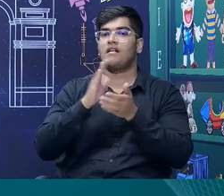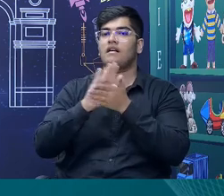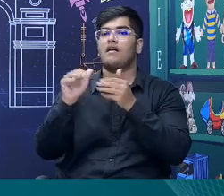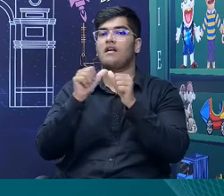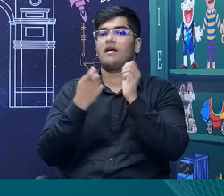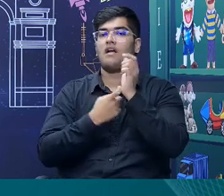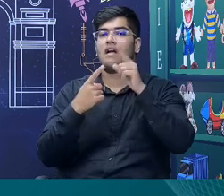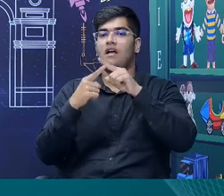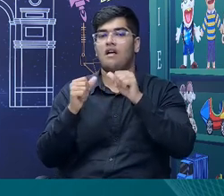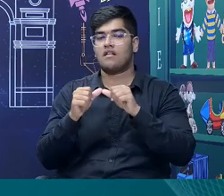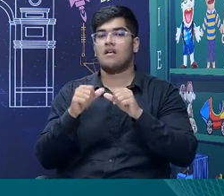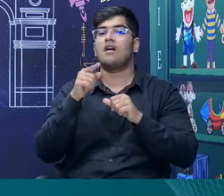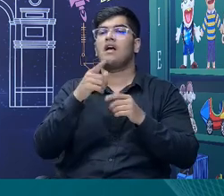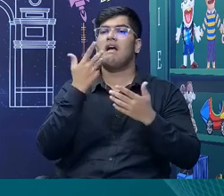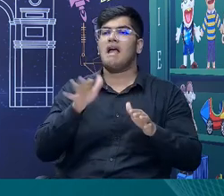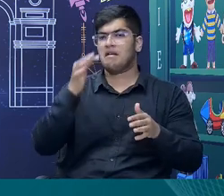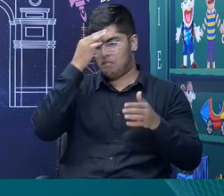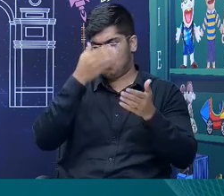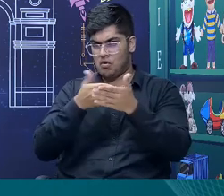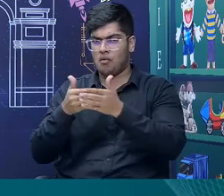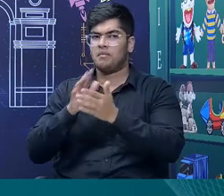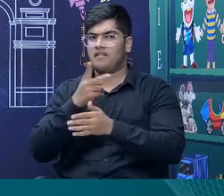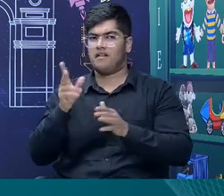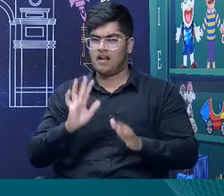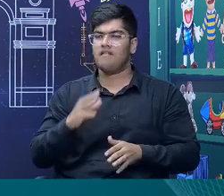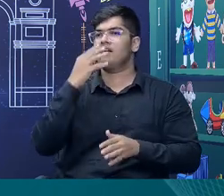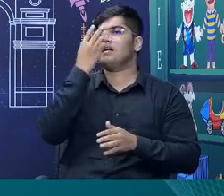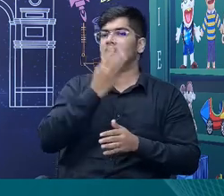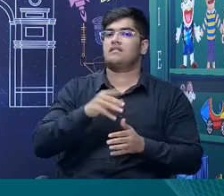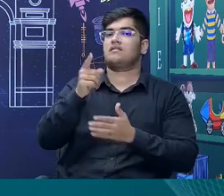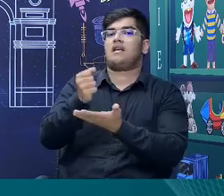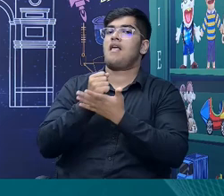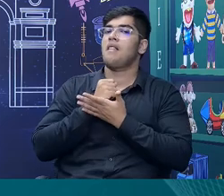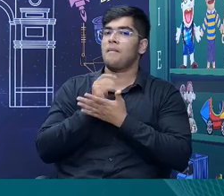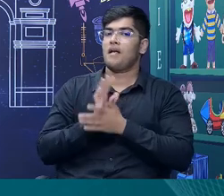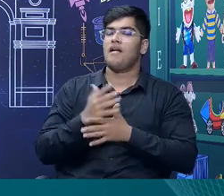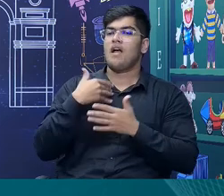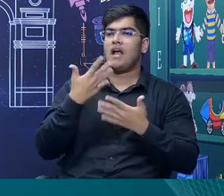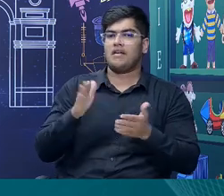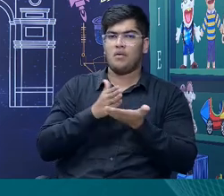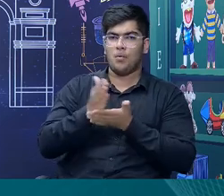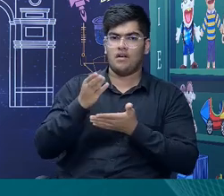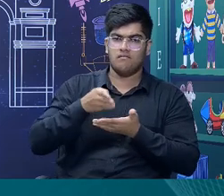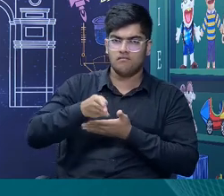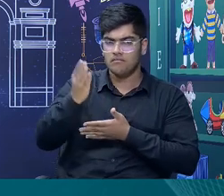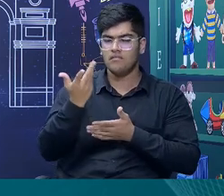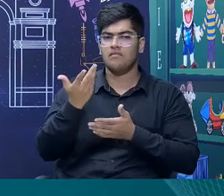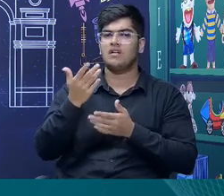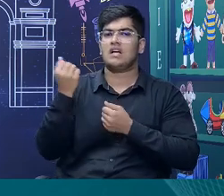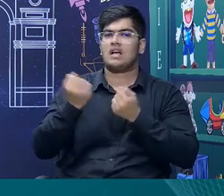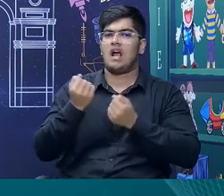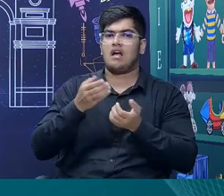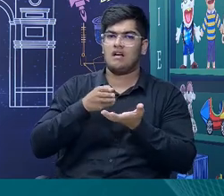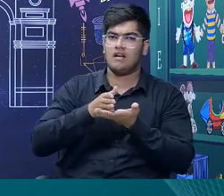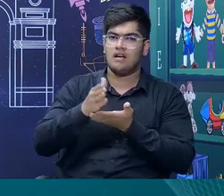उसको हटाने में गणेश जी हमारी मदद करते हैं तो कहानी भी हम जा रहे हैं यात्रा कर रहे हैं कर